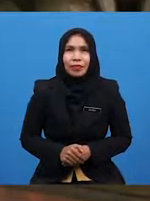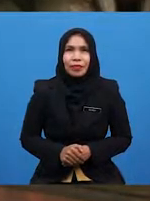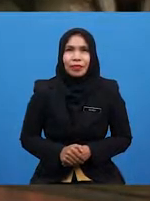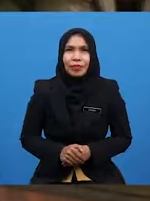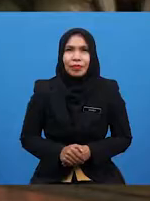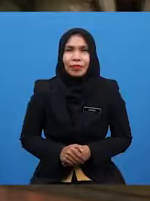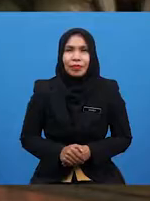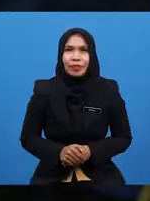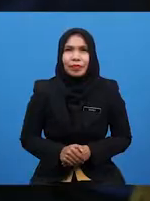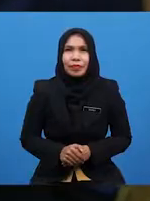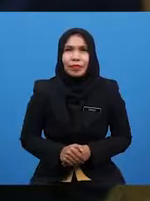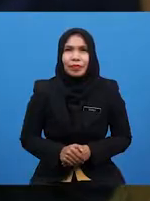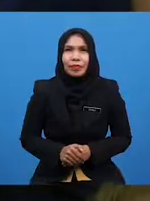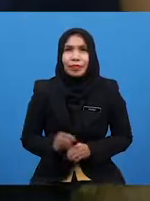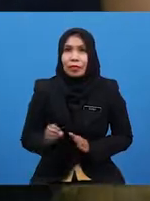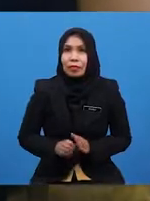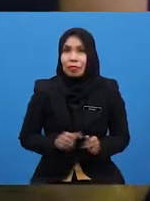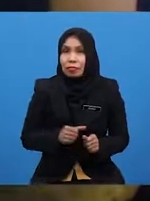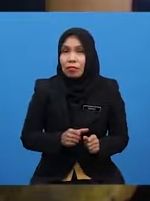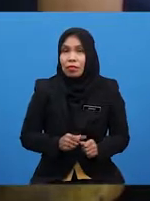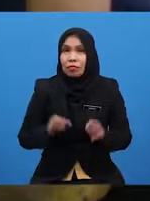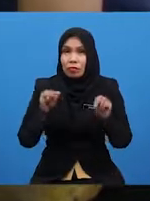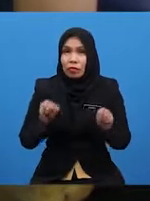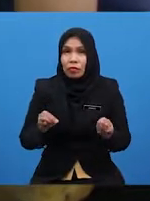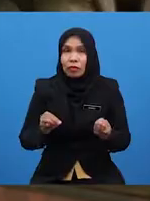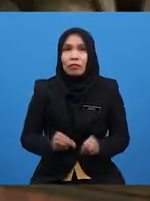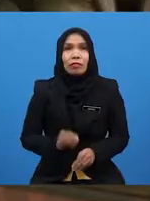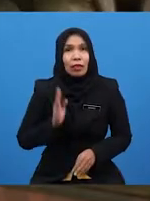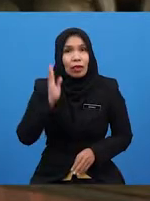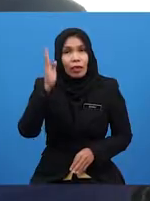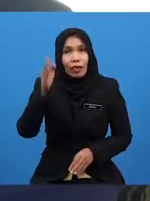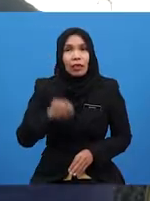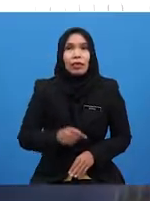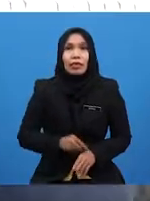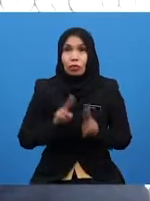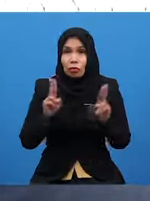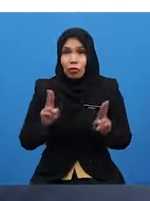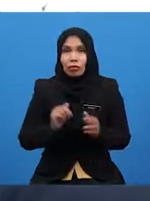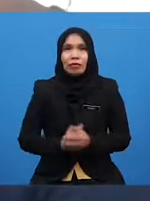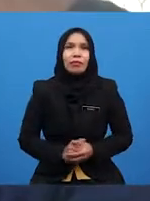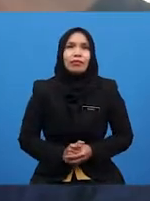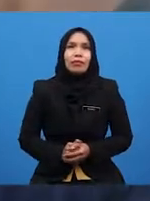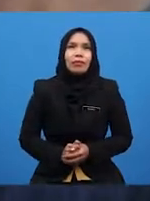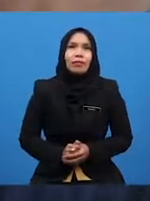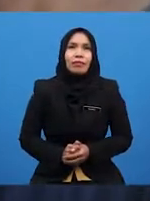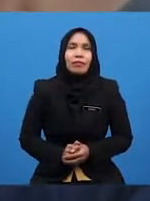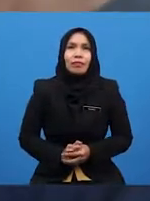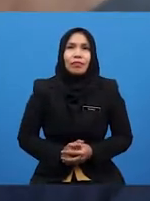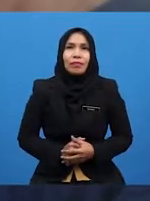perlambangan kepada setiap manusia adalah orang yang akan diuji. Ya. Tetapi di wajah ni dia adalah